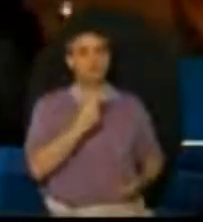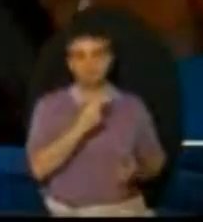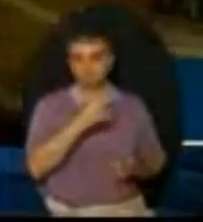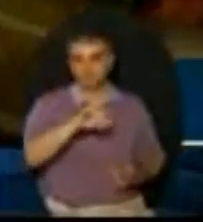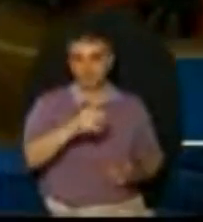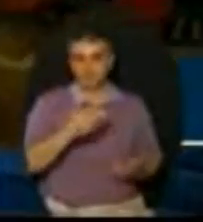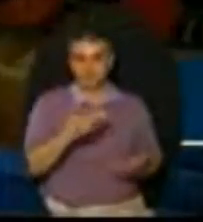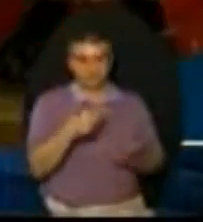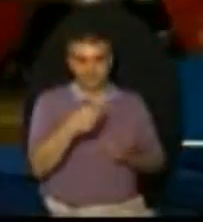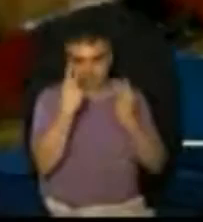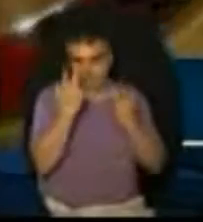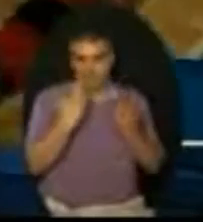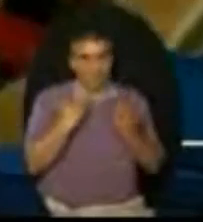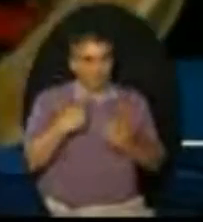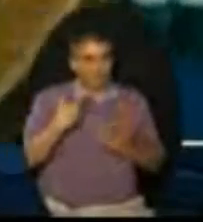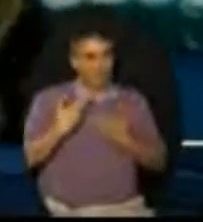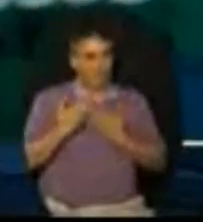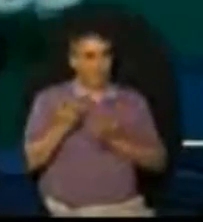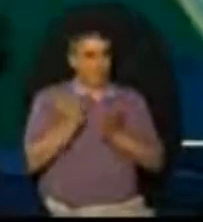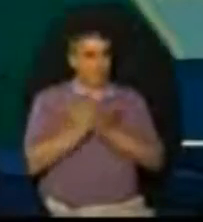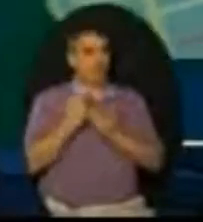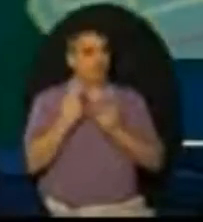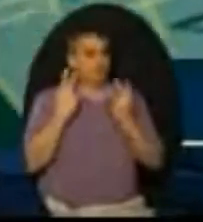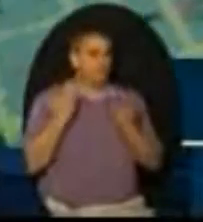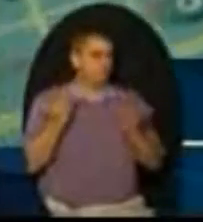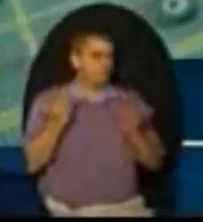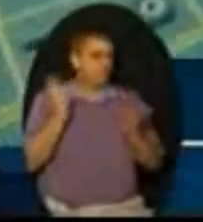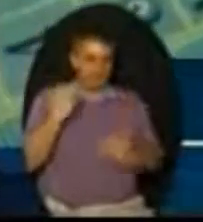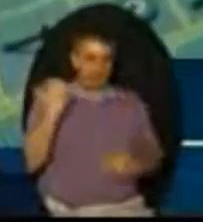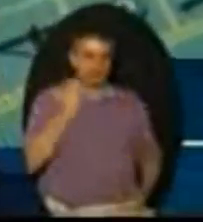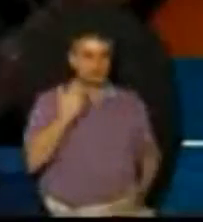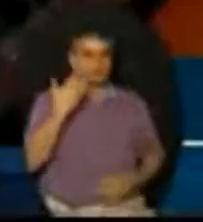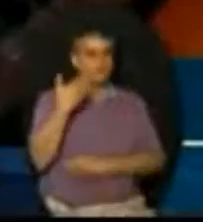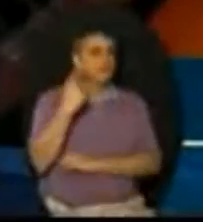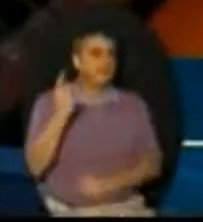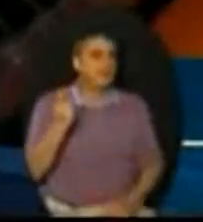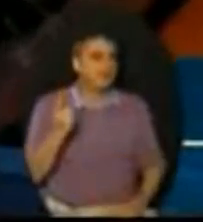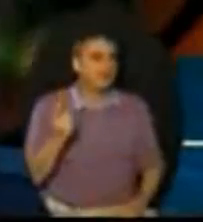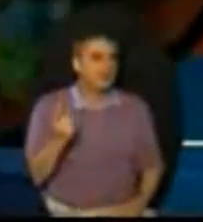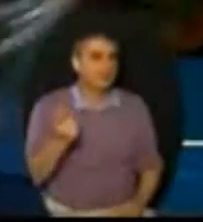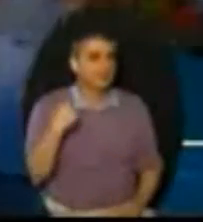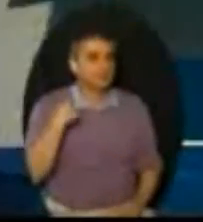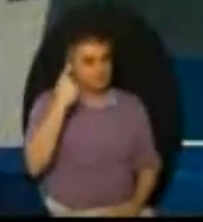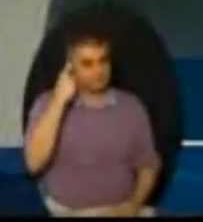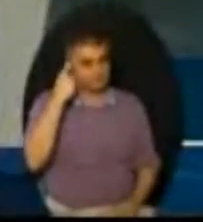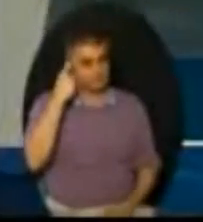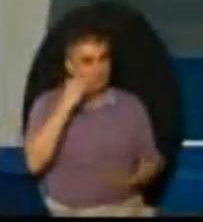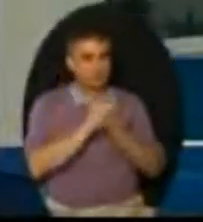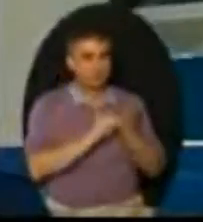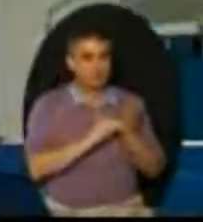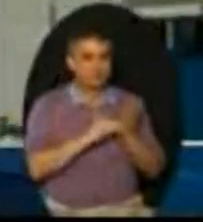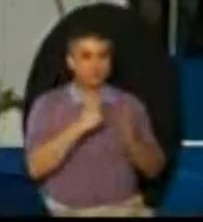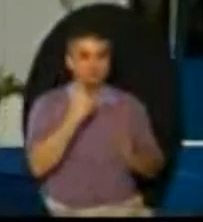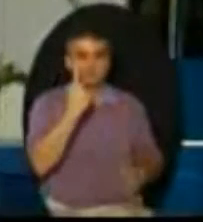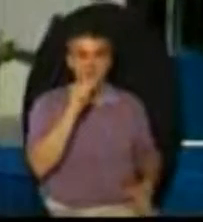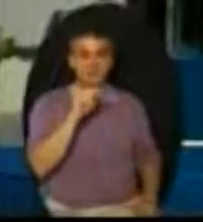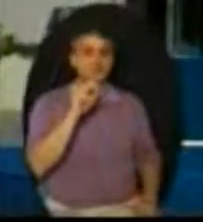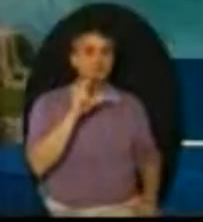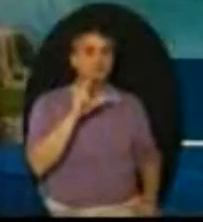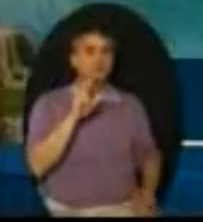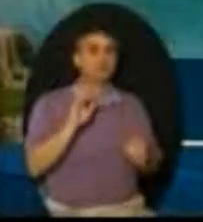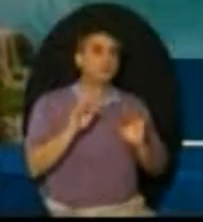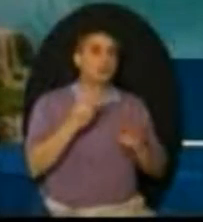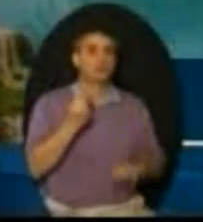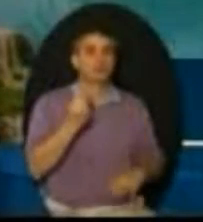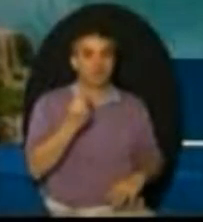בסופו של דבר זה העניין. רוצים בעצם לעזור לאילת, זה חשוב, אבל גם כסף למדינה ייכנס. אז מעריכים בדוח הזה שכ-1.3